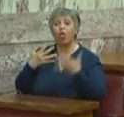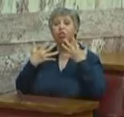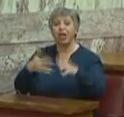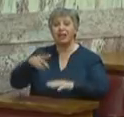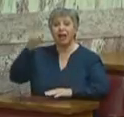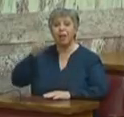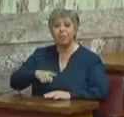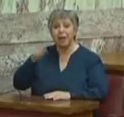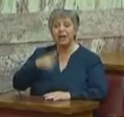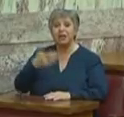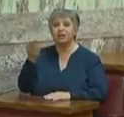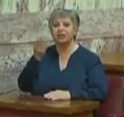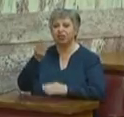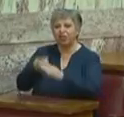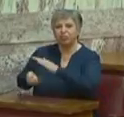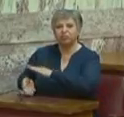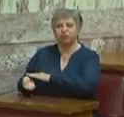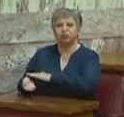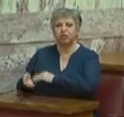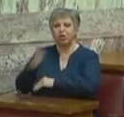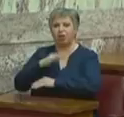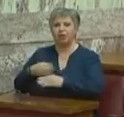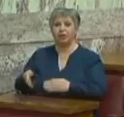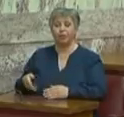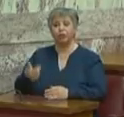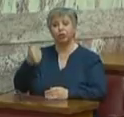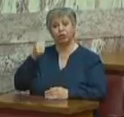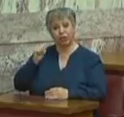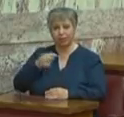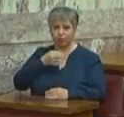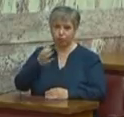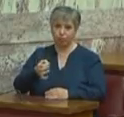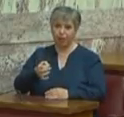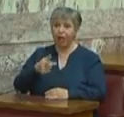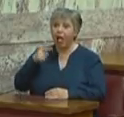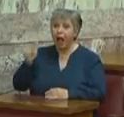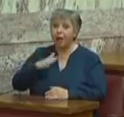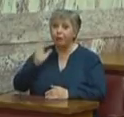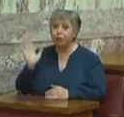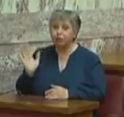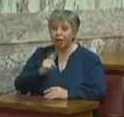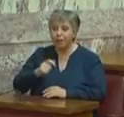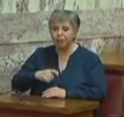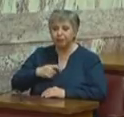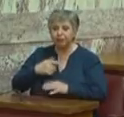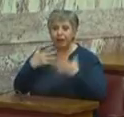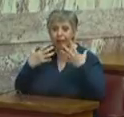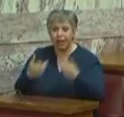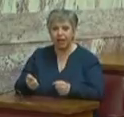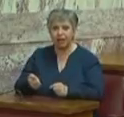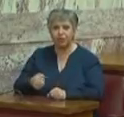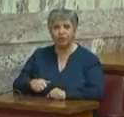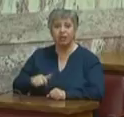αυτό το έγγραφο και το κοινοποίησε χθες. Αν έχει λίγο φιλότιμο και αν θέλει να στέκεται στο ύψος